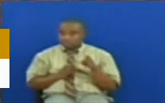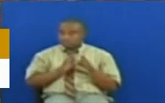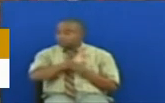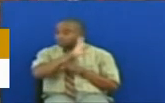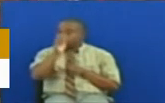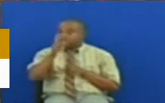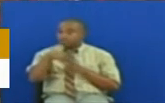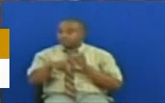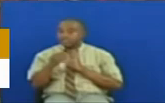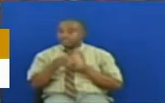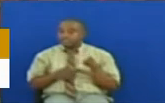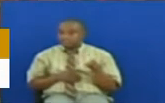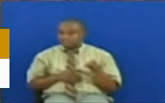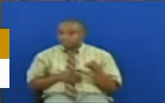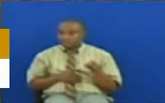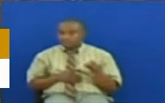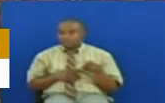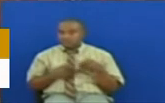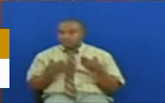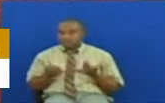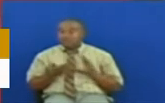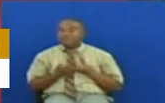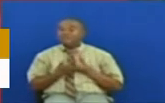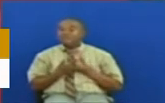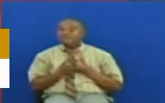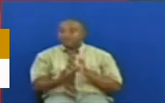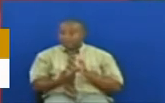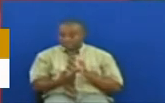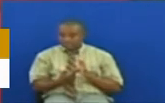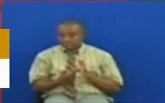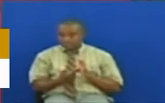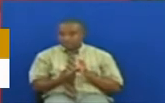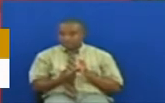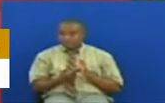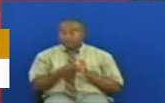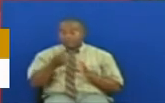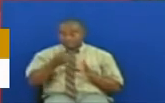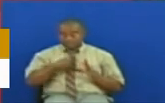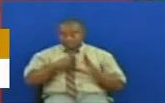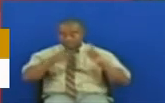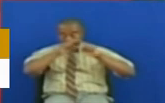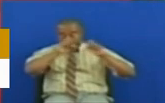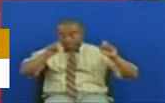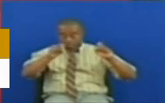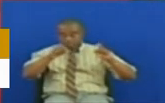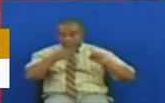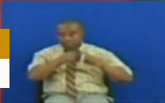kwenye hii sheria. Na kwa mfano niko kwenye kapu ya 238 hapa,